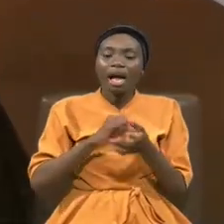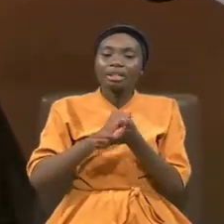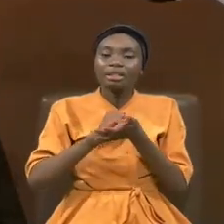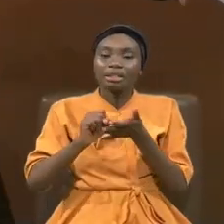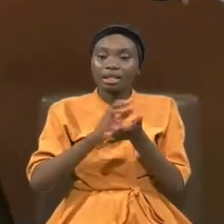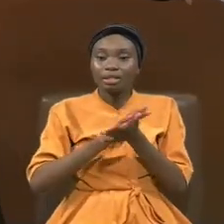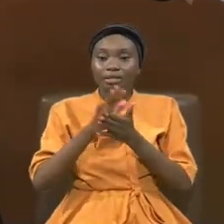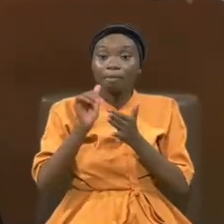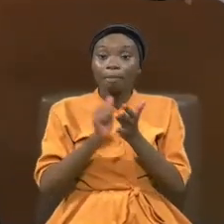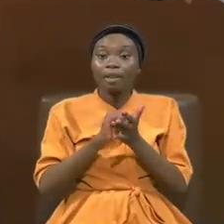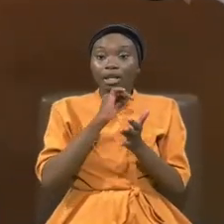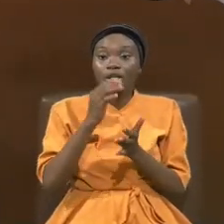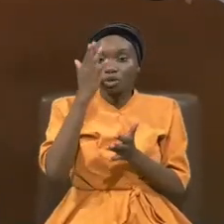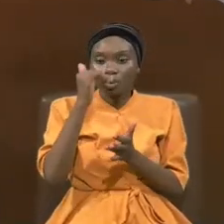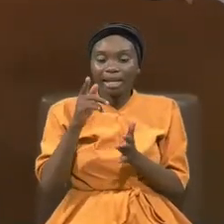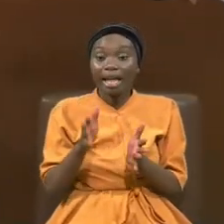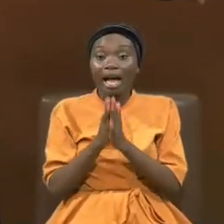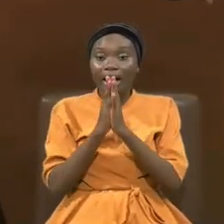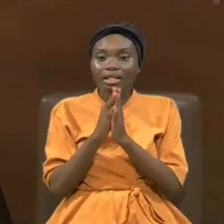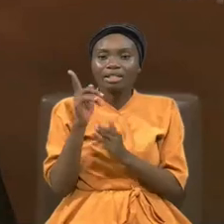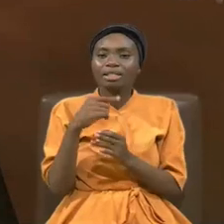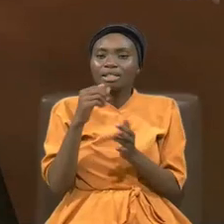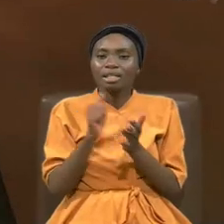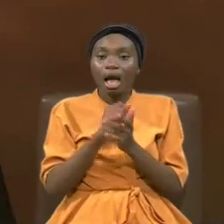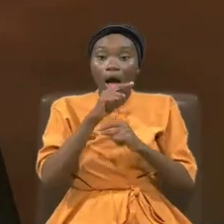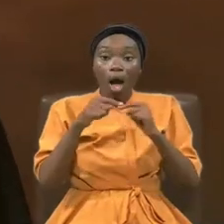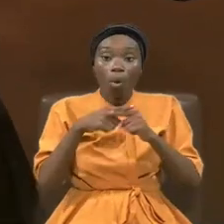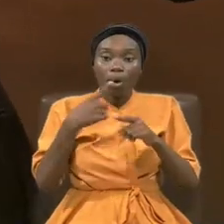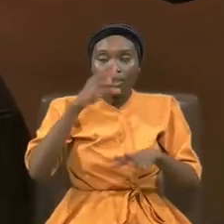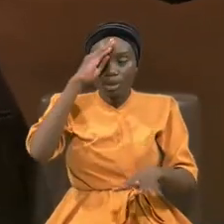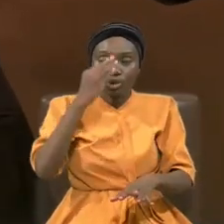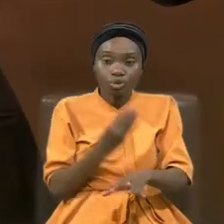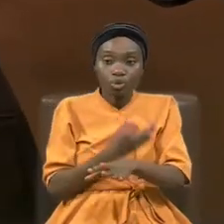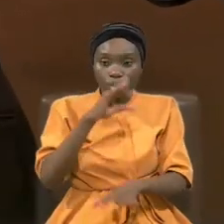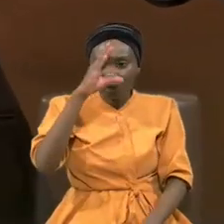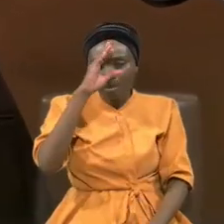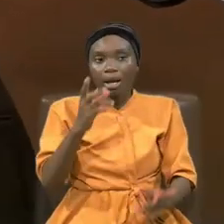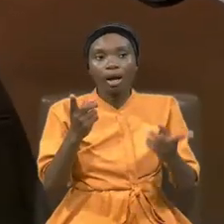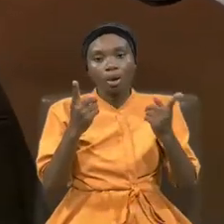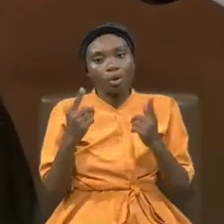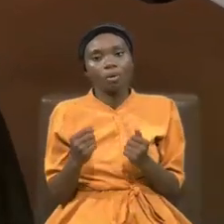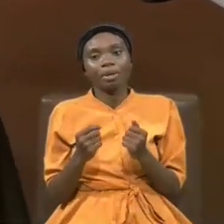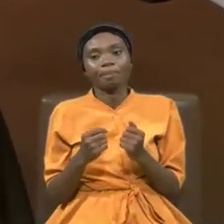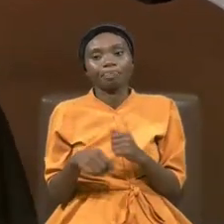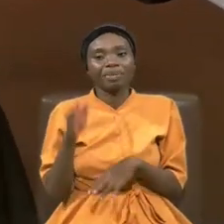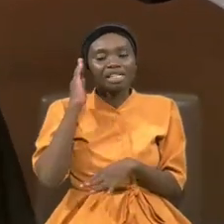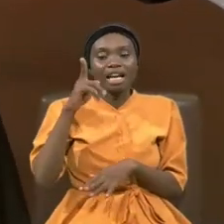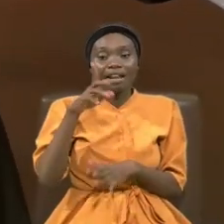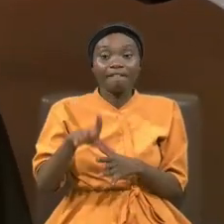sanctifiés. C'est pourquoi il a posé la question que quand le Fils de l'homme